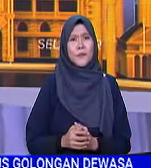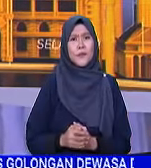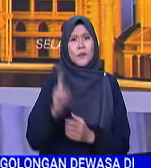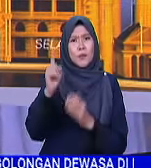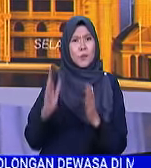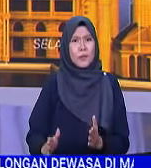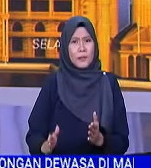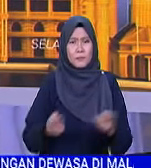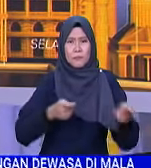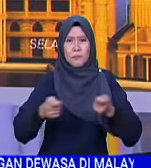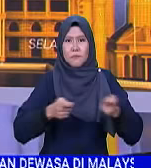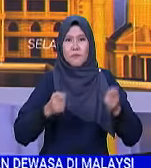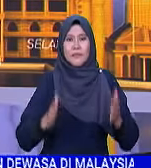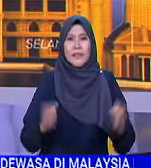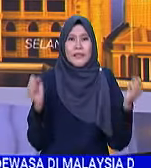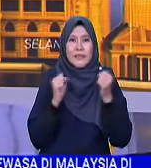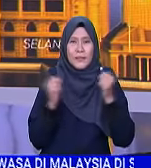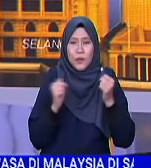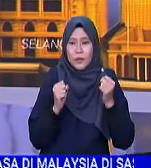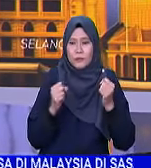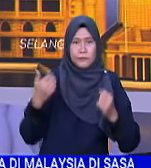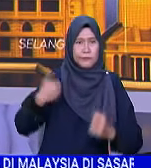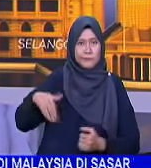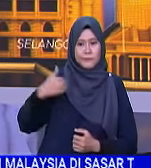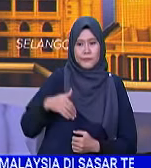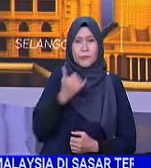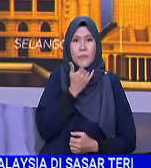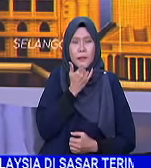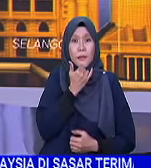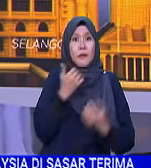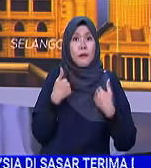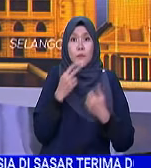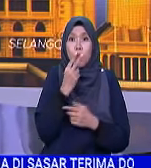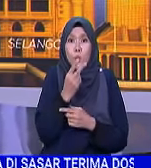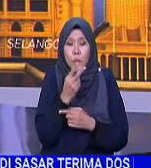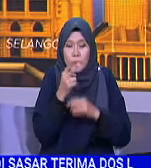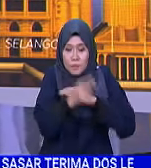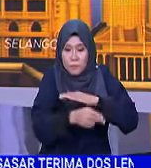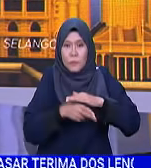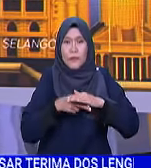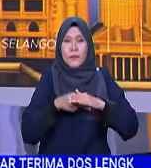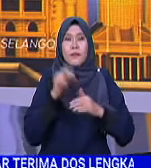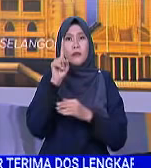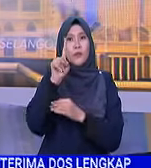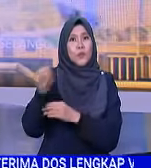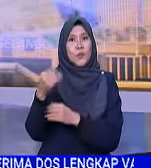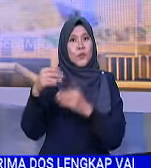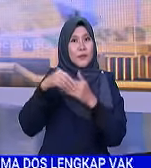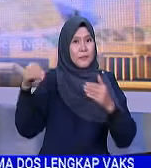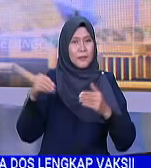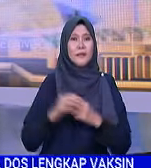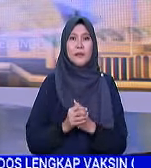Seorang tukang selenggara pendingin hawa mengaku tidak bersalah memiliki sejumlah rokok seludup bernilai lebih